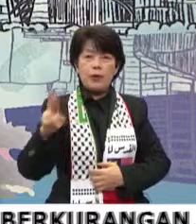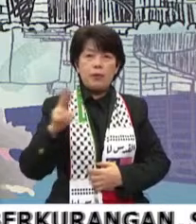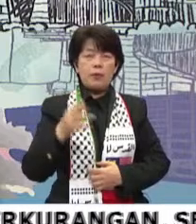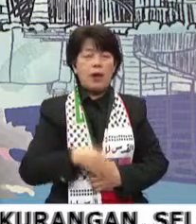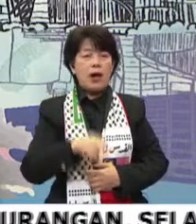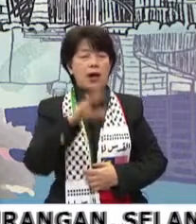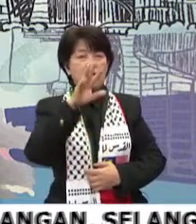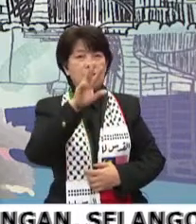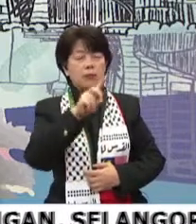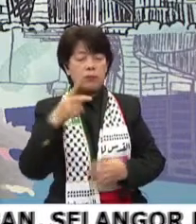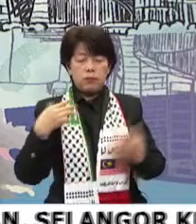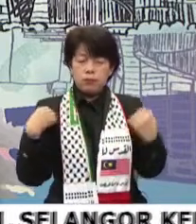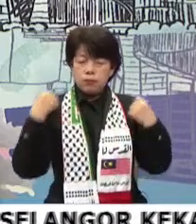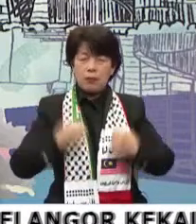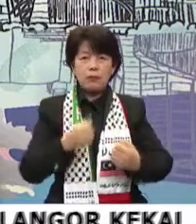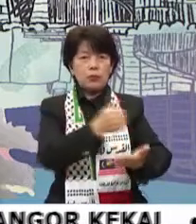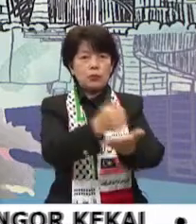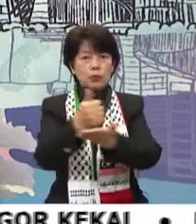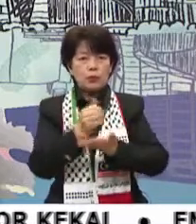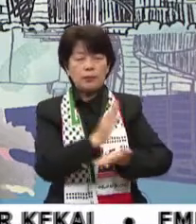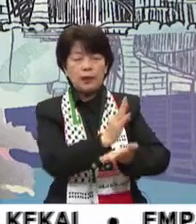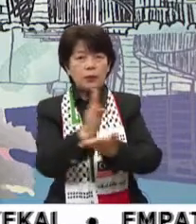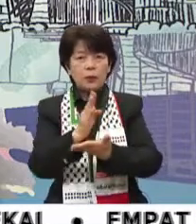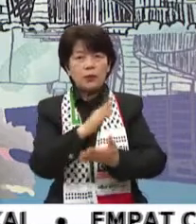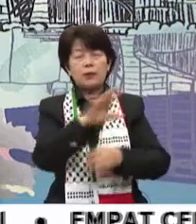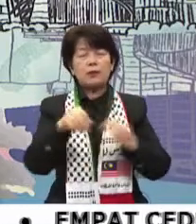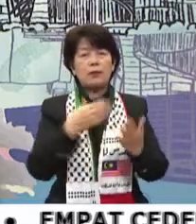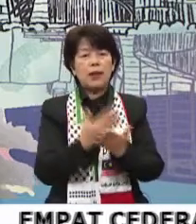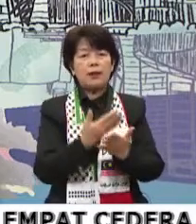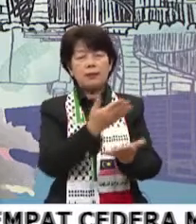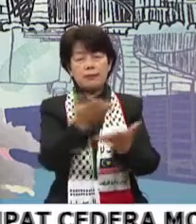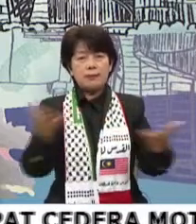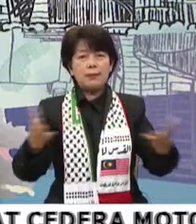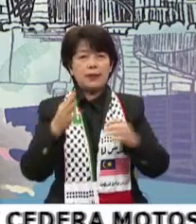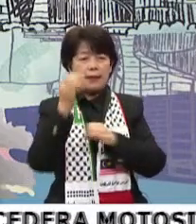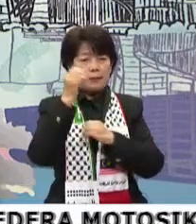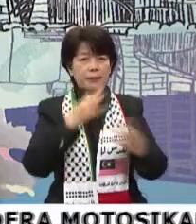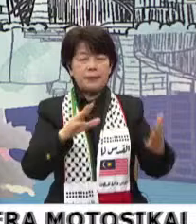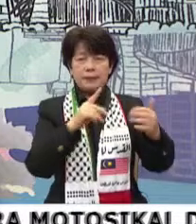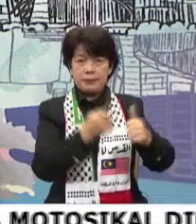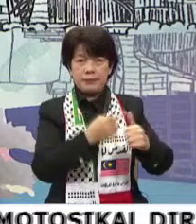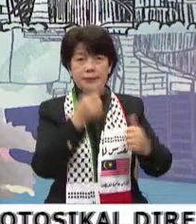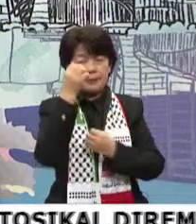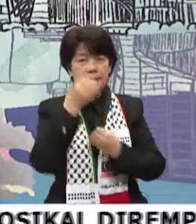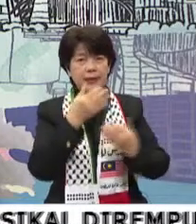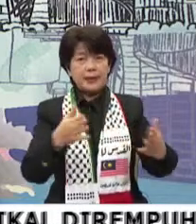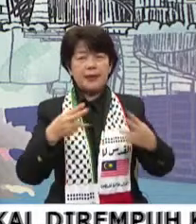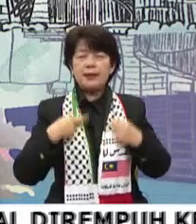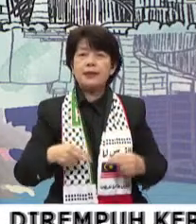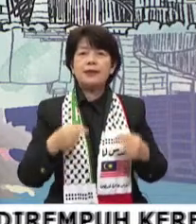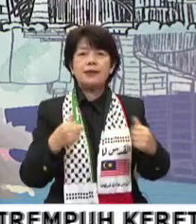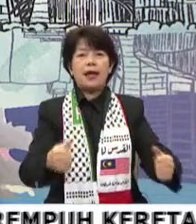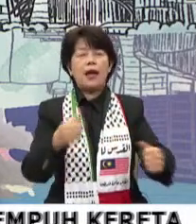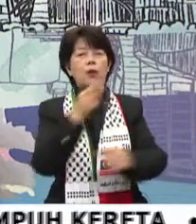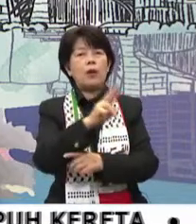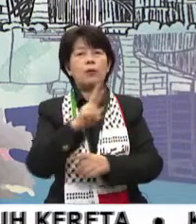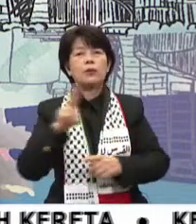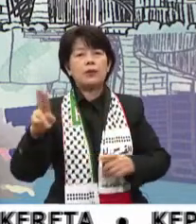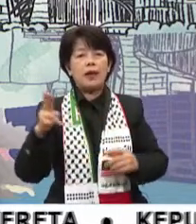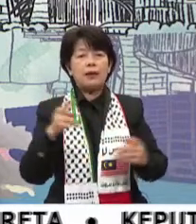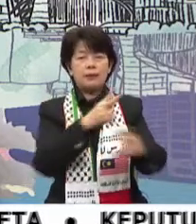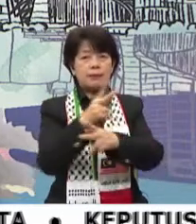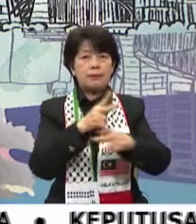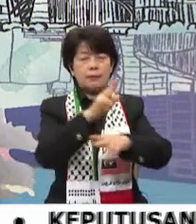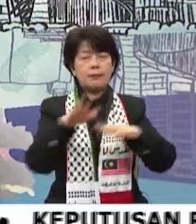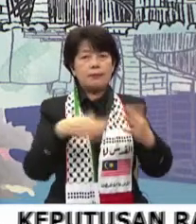18,496 unit dan sudah tentu juga hari ini akan dibentangkan buat bacaan kali pertama daripada menteri kesihatan berkenaan dengan ruang undang-undang kawalan